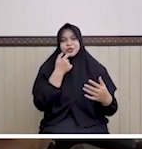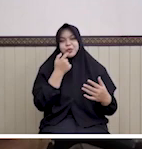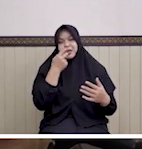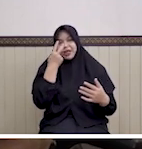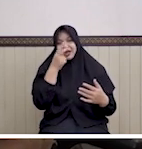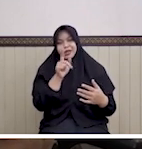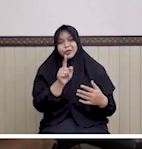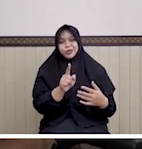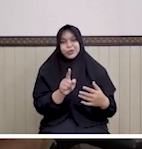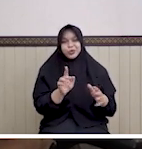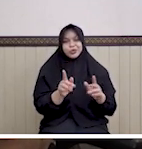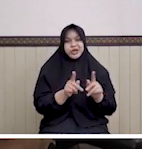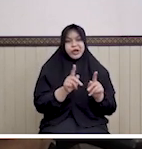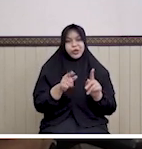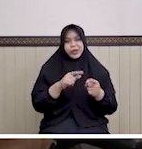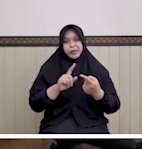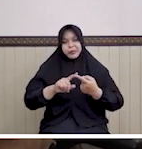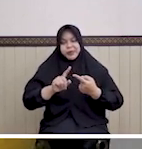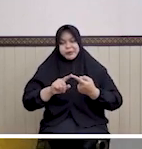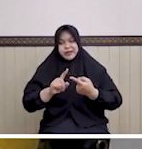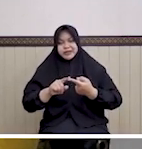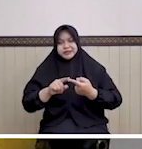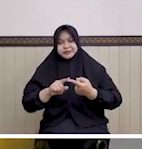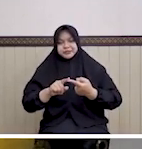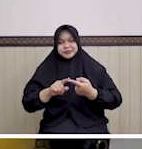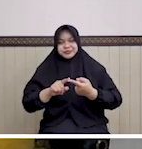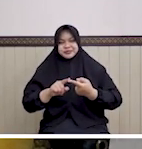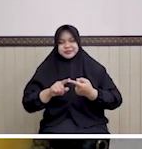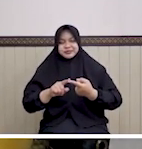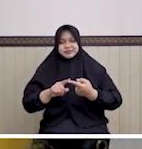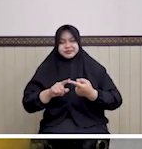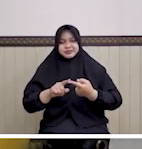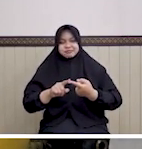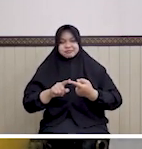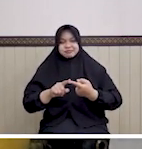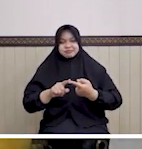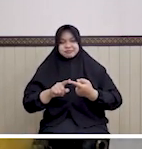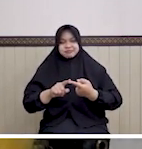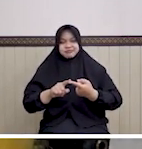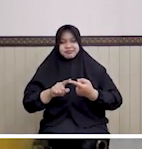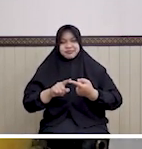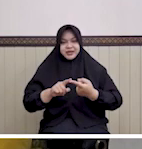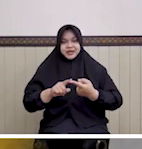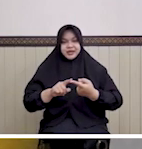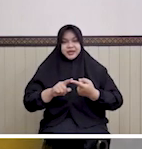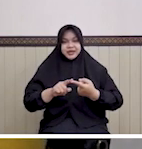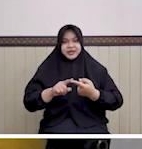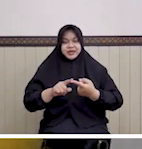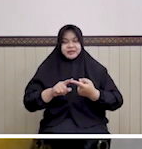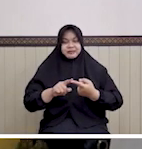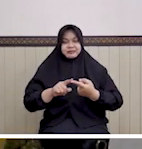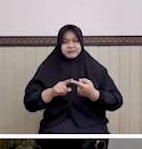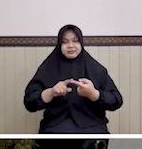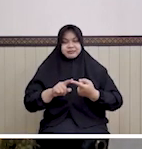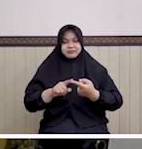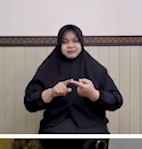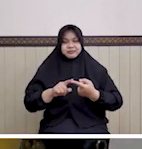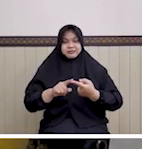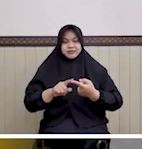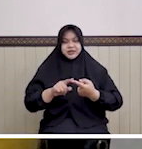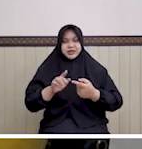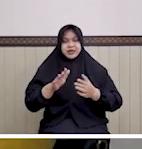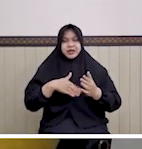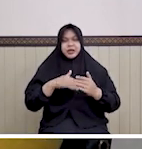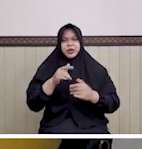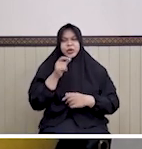nah ternyata ketika kawan-kawan ini apa namanya eh penalarannya enggak jauh ya